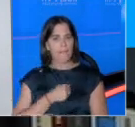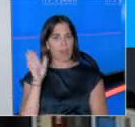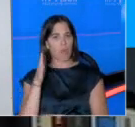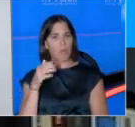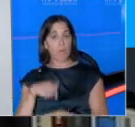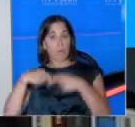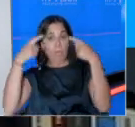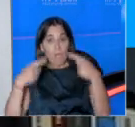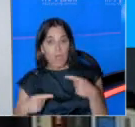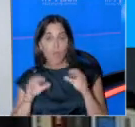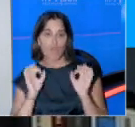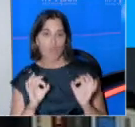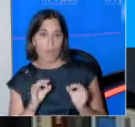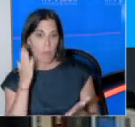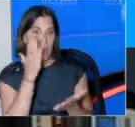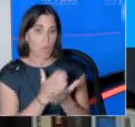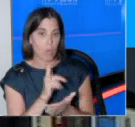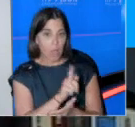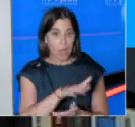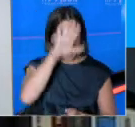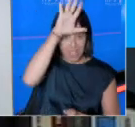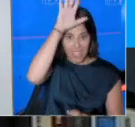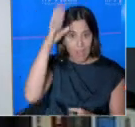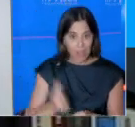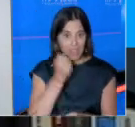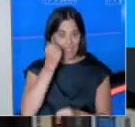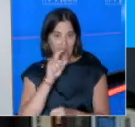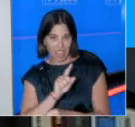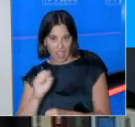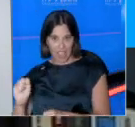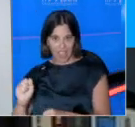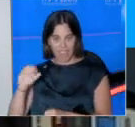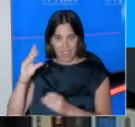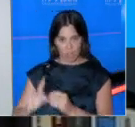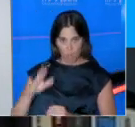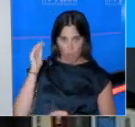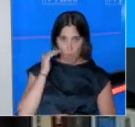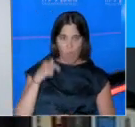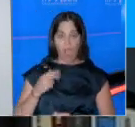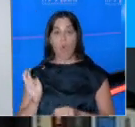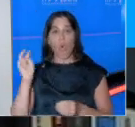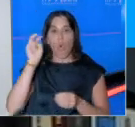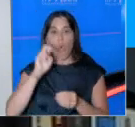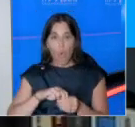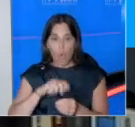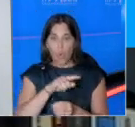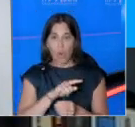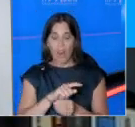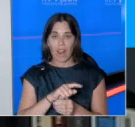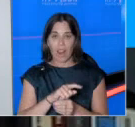שאמור לקבוע גורלות עבור האיראנים. איראן בסוף מנצחת, 1-0 את דרום קוריאה, עולה למונדיאל,